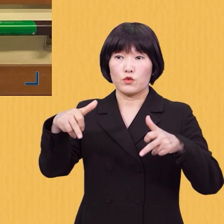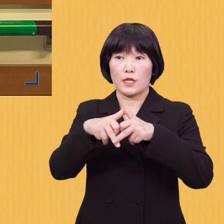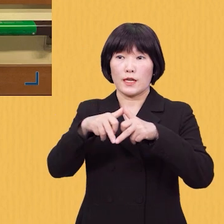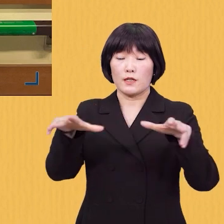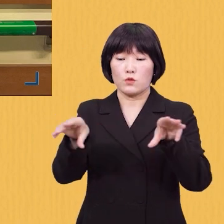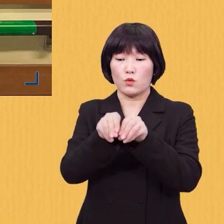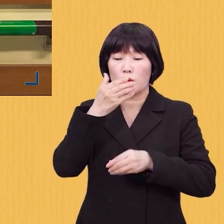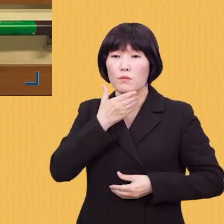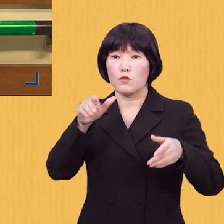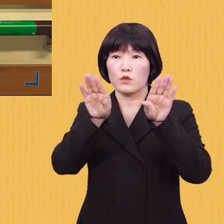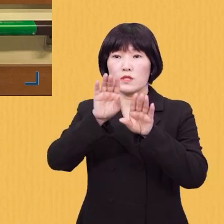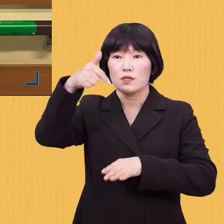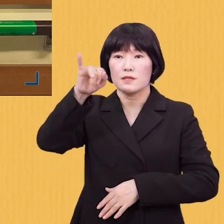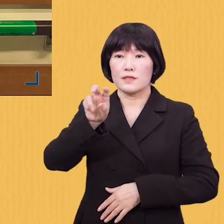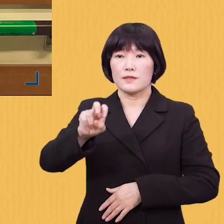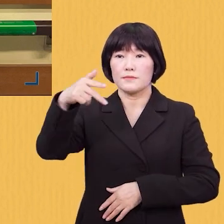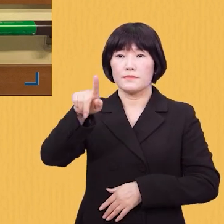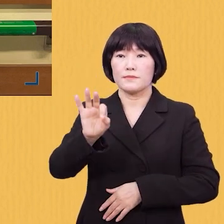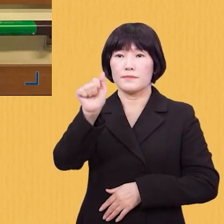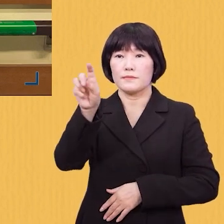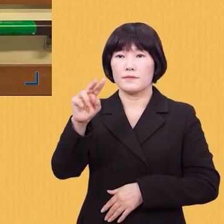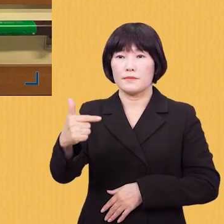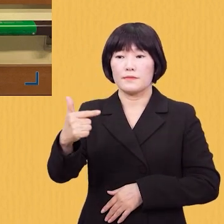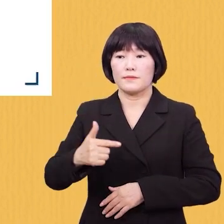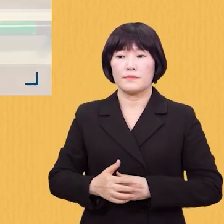광주광역시 장애인 종합복지관 김정현님,